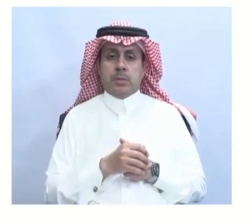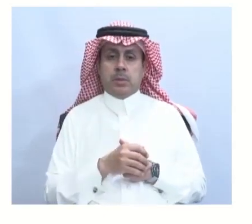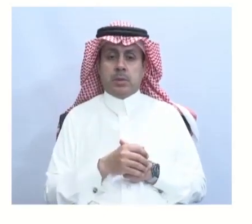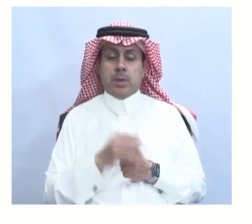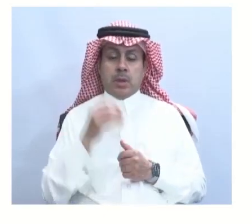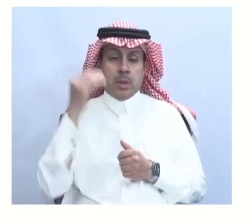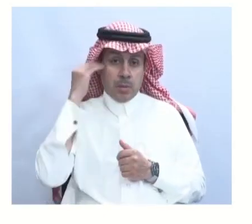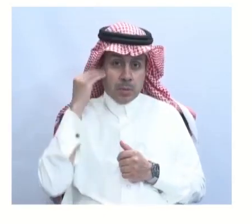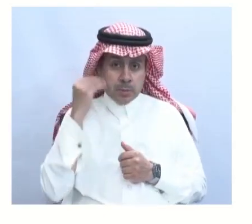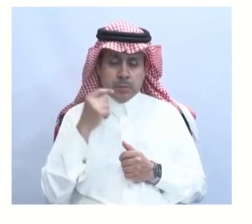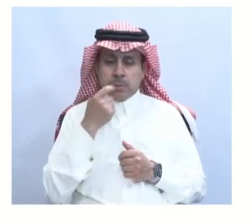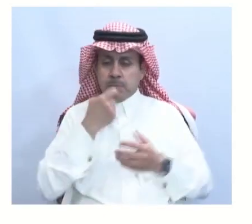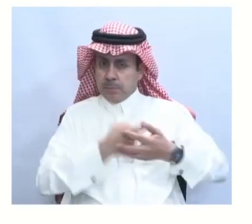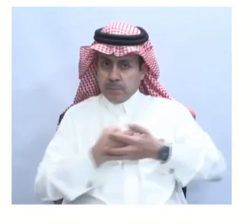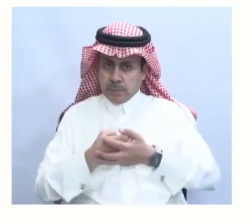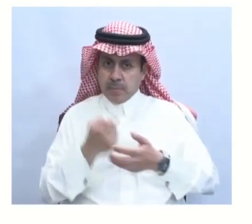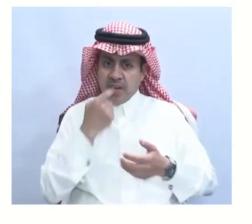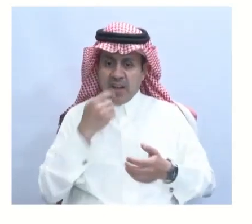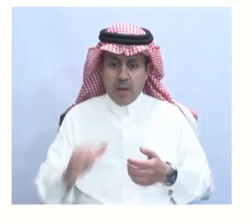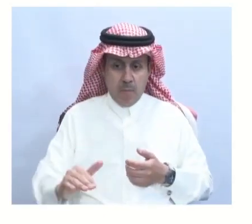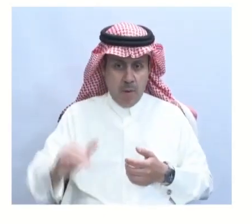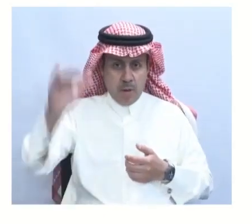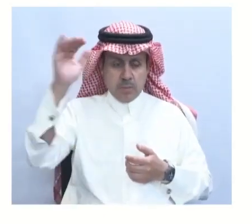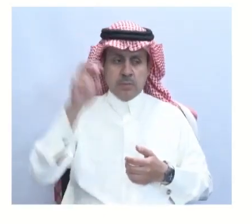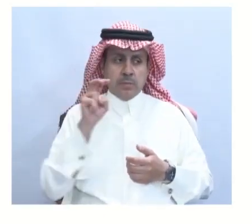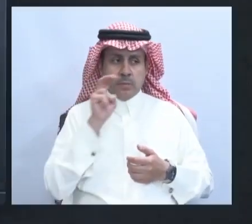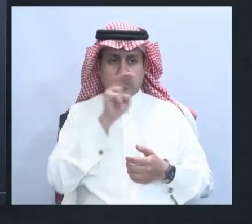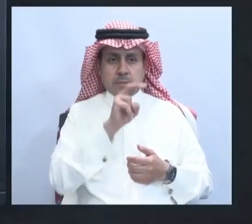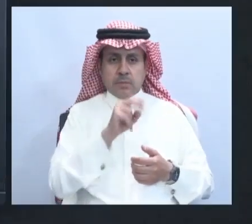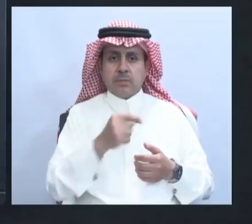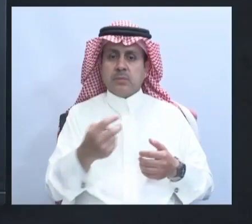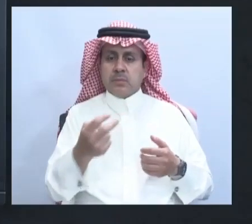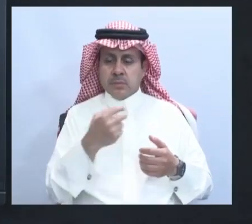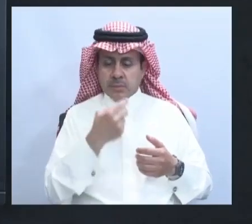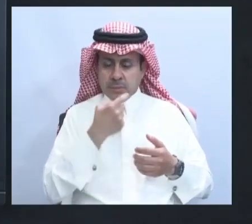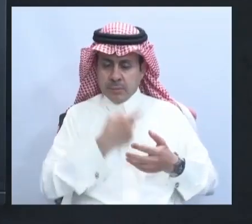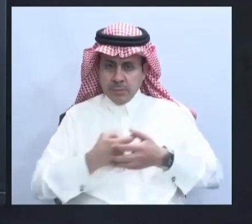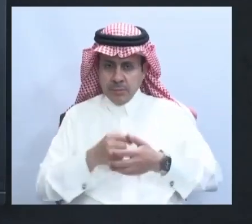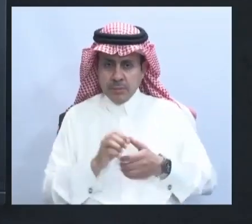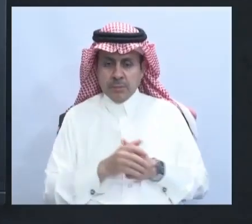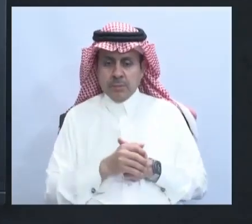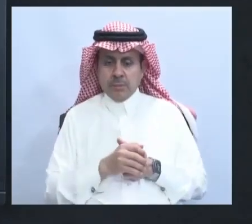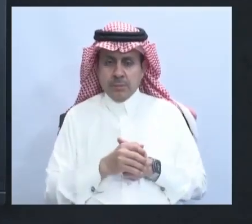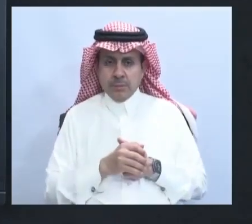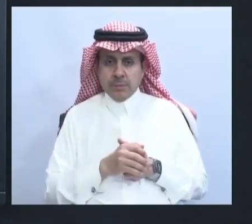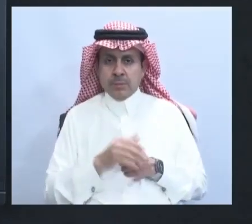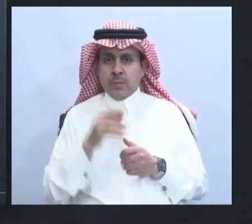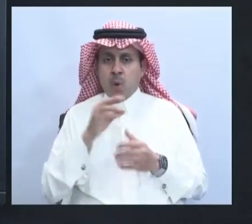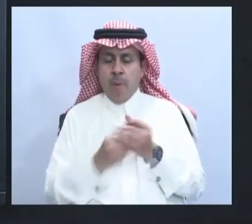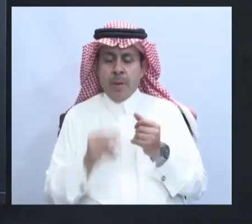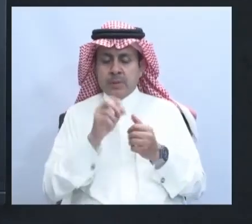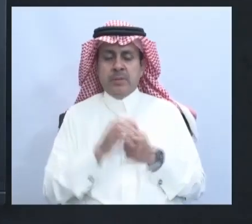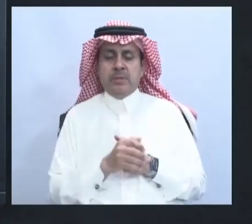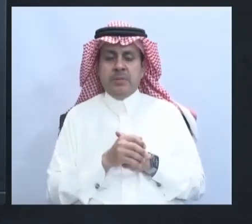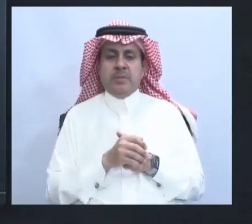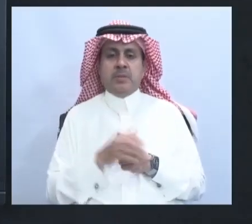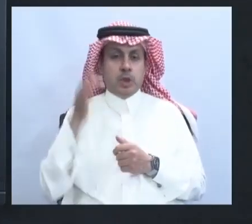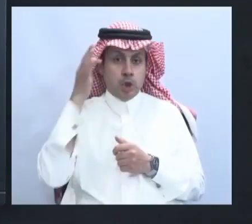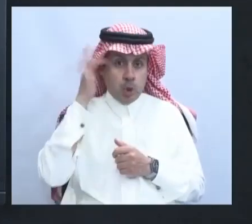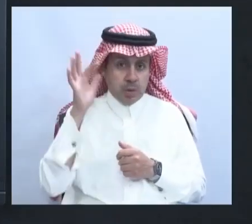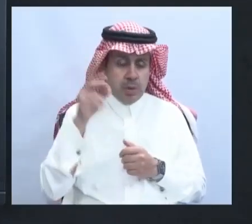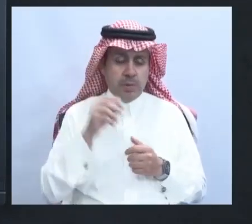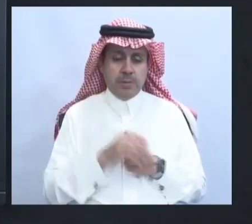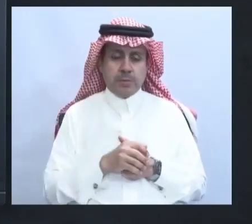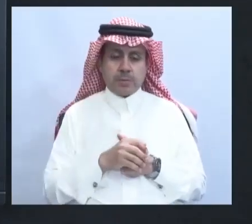ارضعت هذا الولد وبلغ مبلغ الرجال فالحكم جواز نظره من